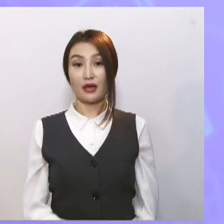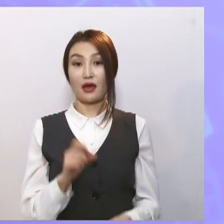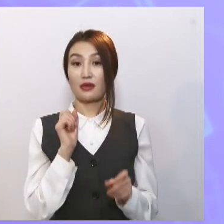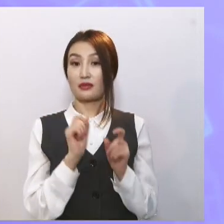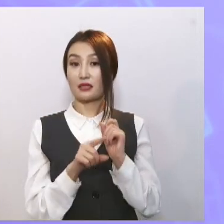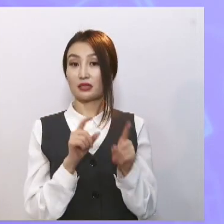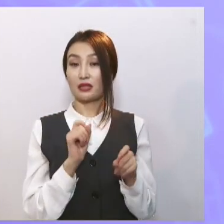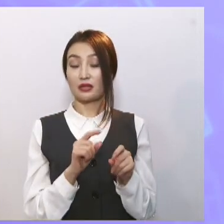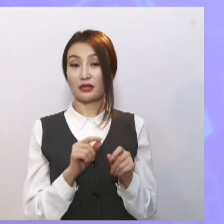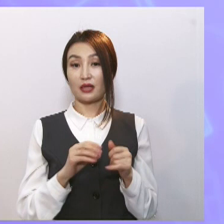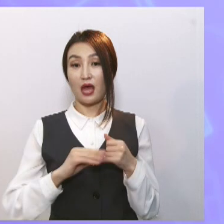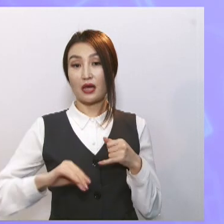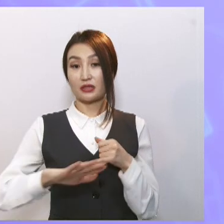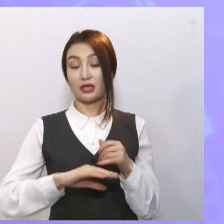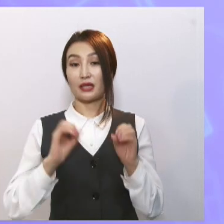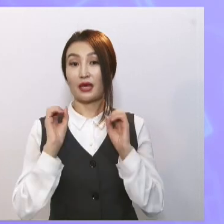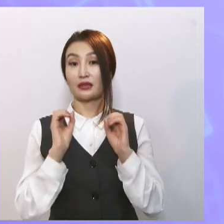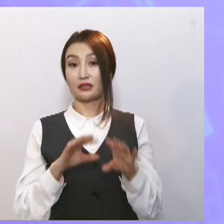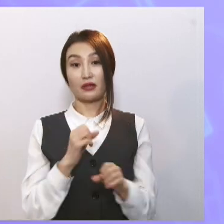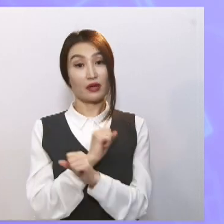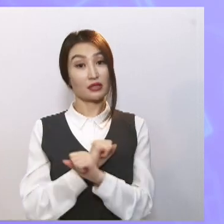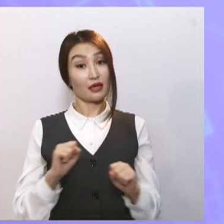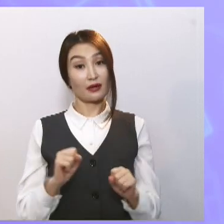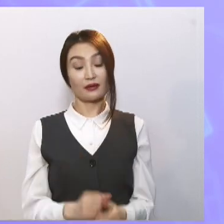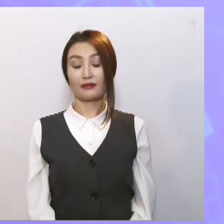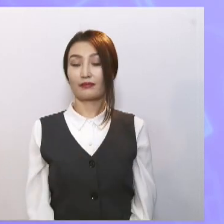Таштандыны жерге таштабаш керек.